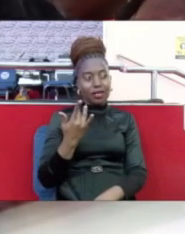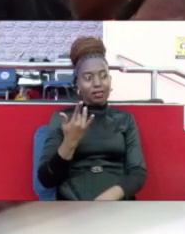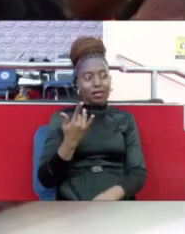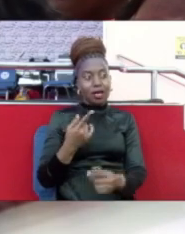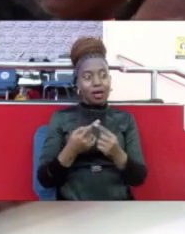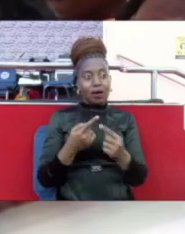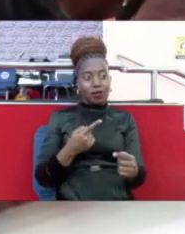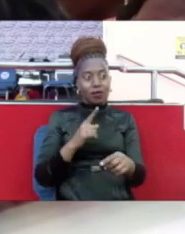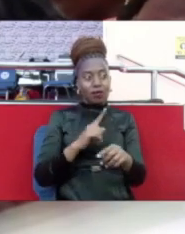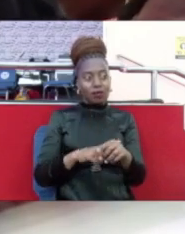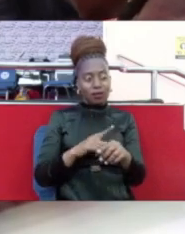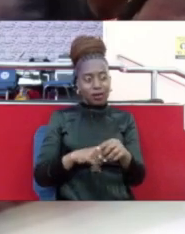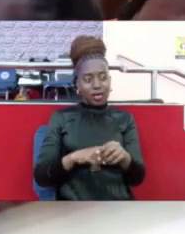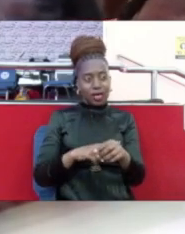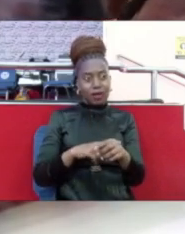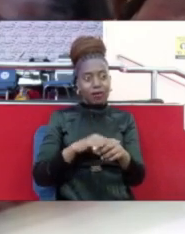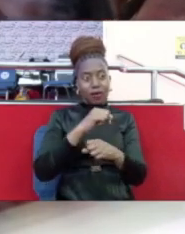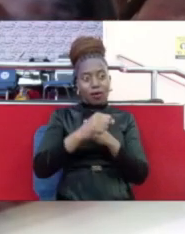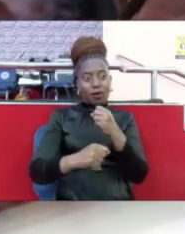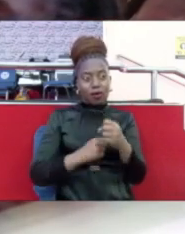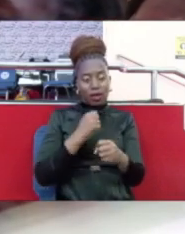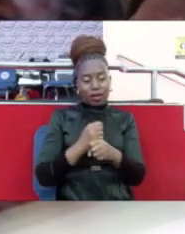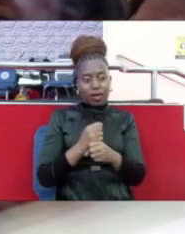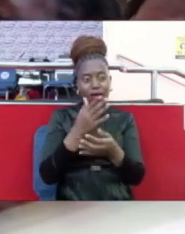mwaka mmoja na nusu. Amen. Amen.